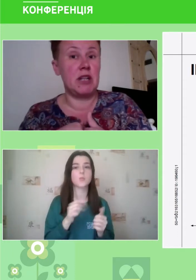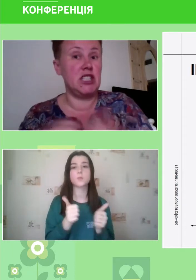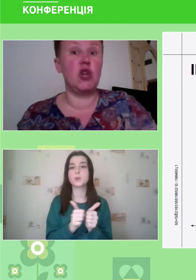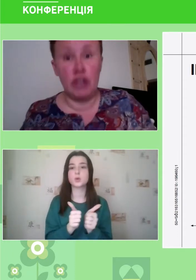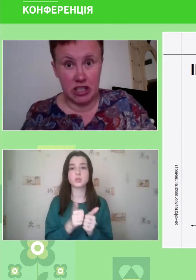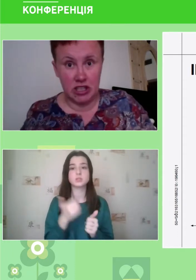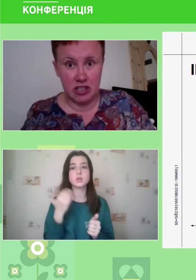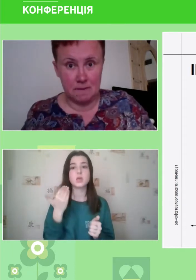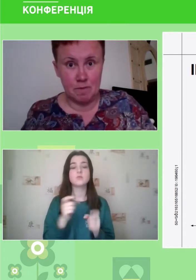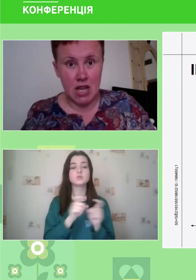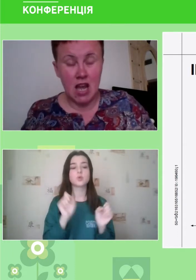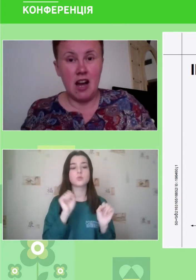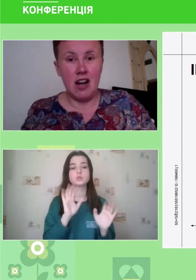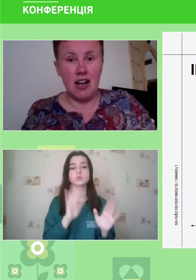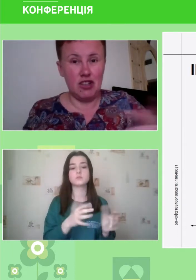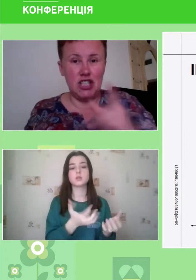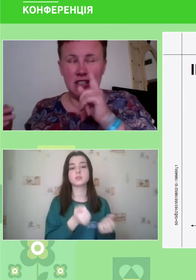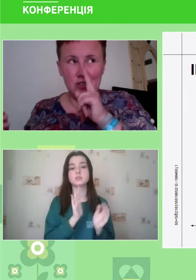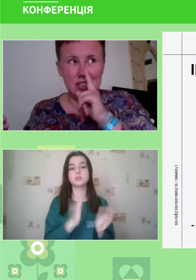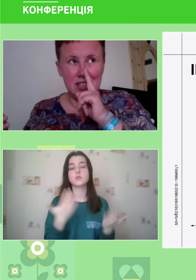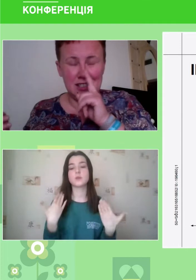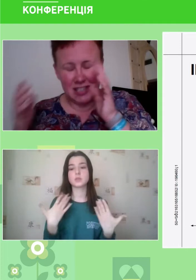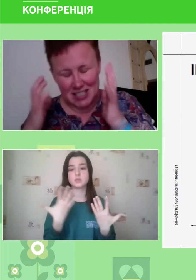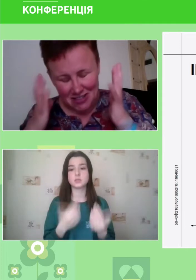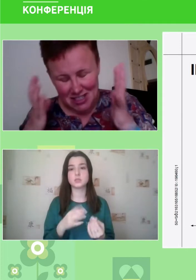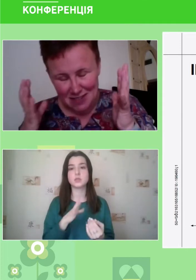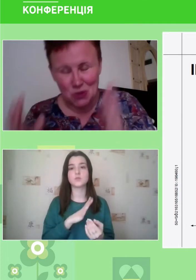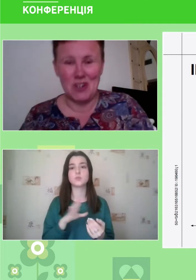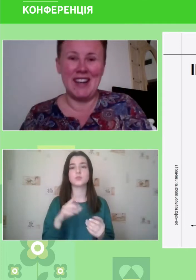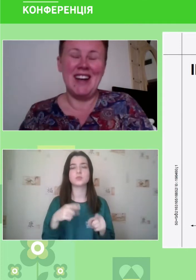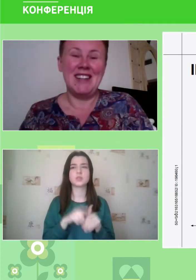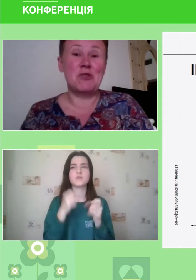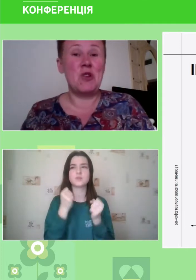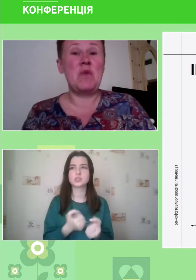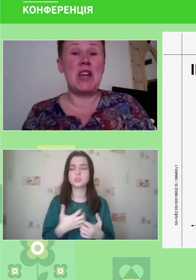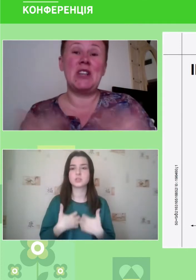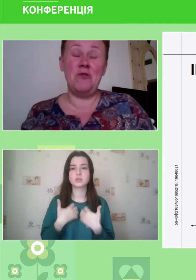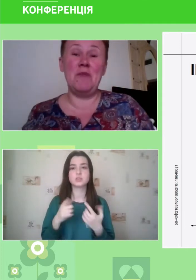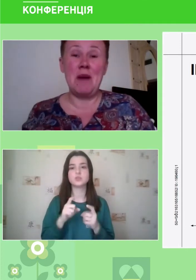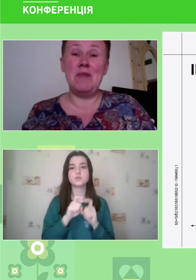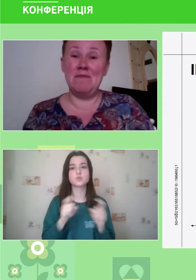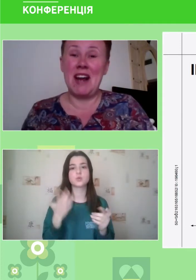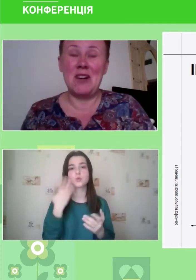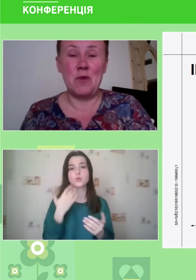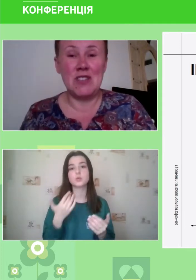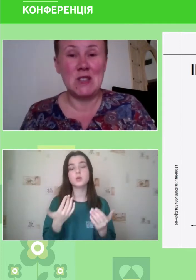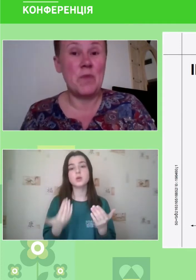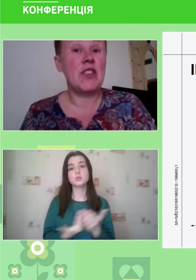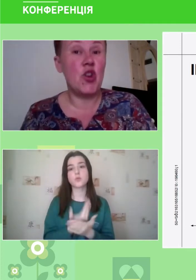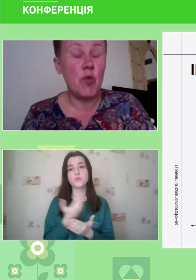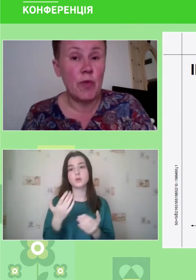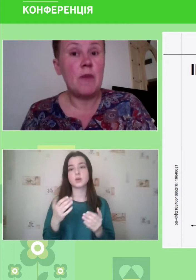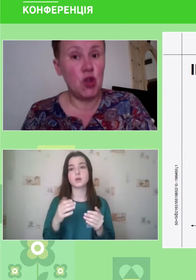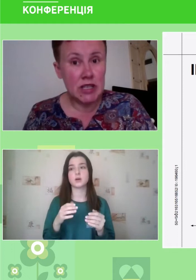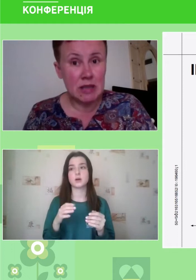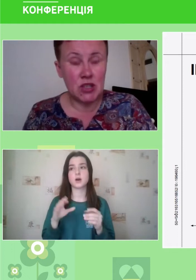взяти, наприклад, тільки у вихідні дні. І вони ще іноді такі страшні, важкі в школі, тим школам, яких нові меблі реально повезло.